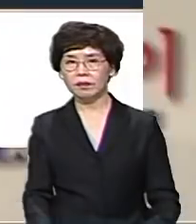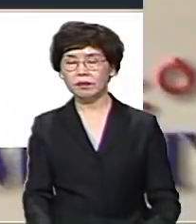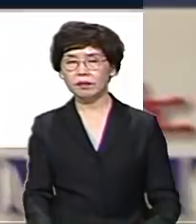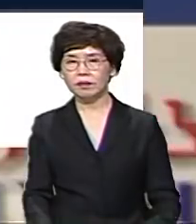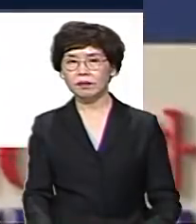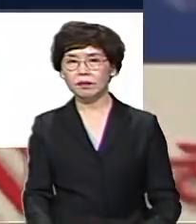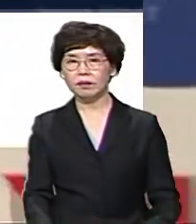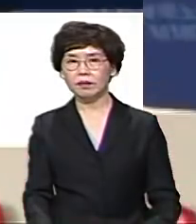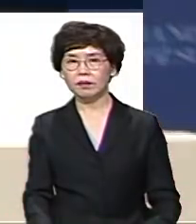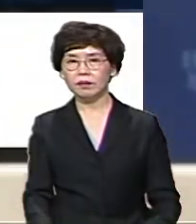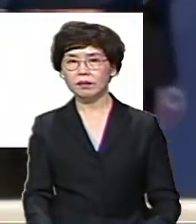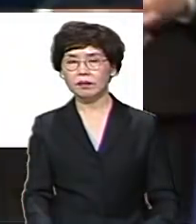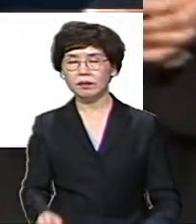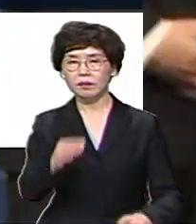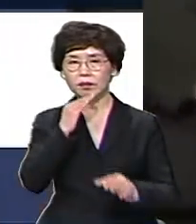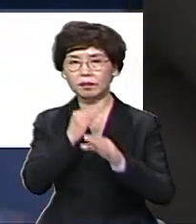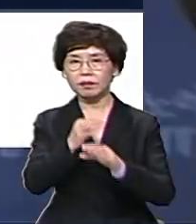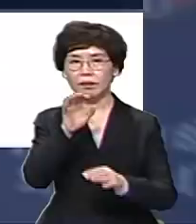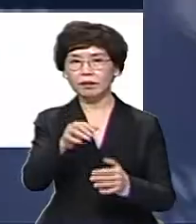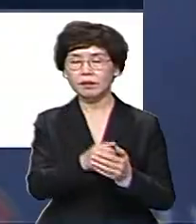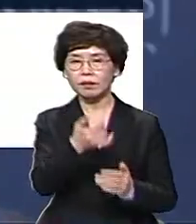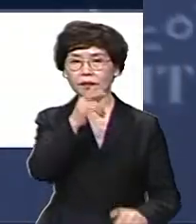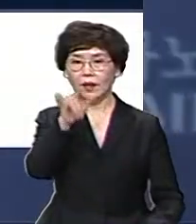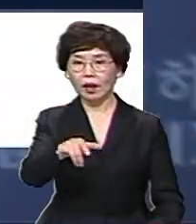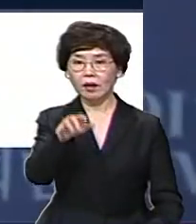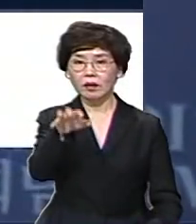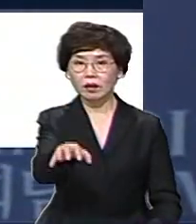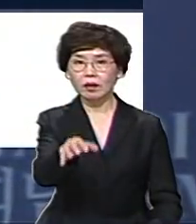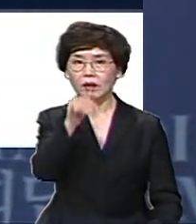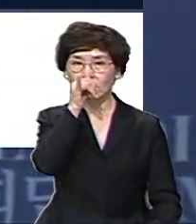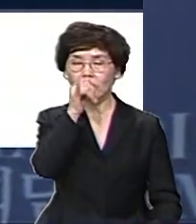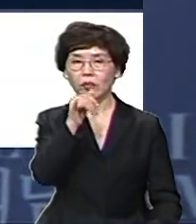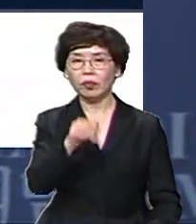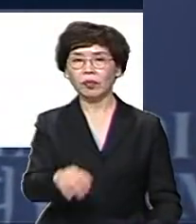북한의 핵 시설을 시찰하는 거.